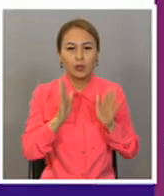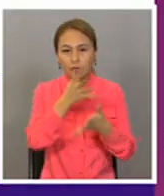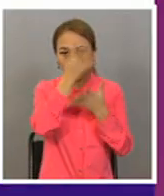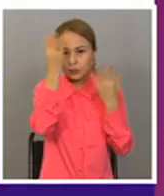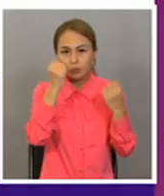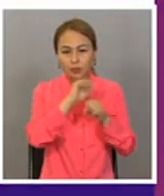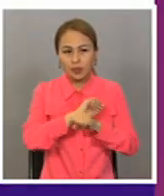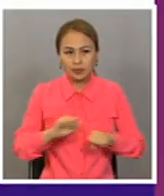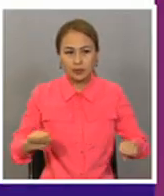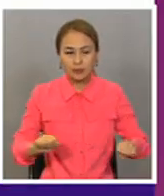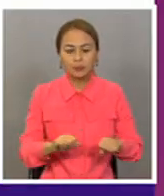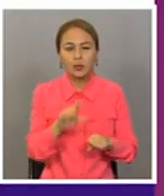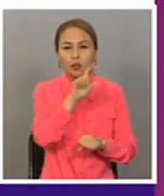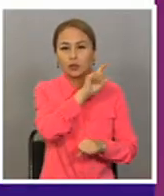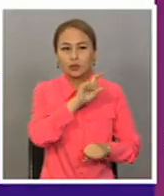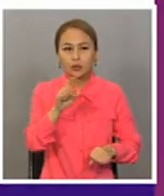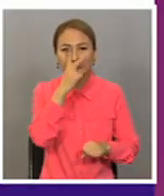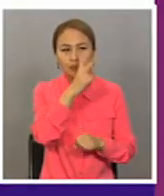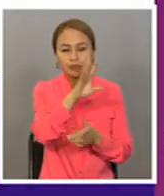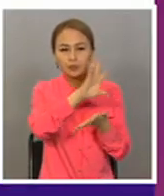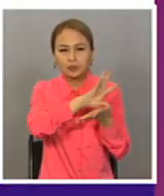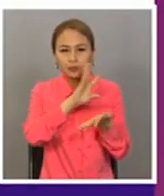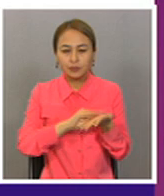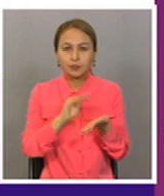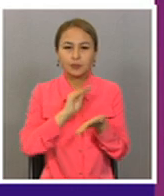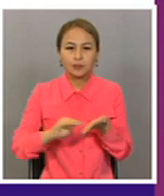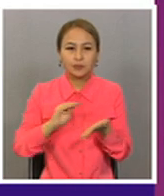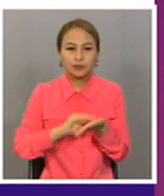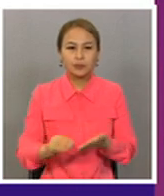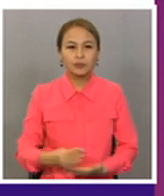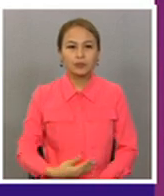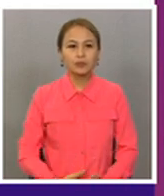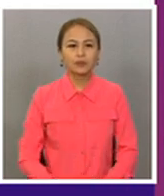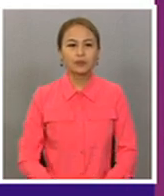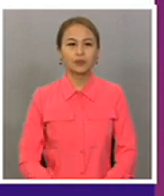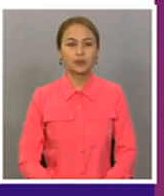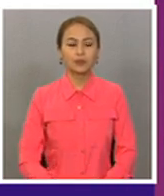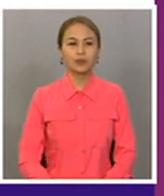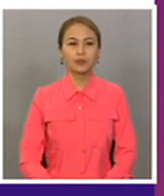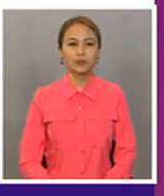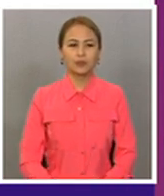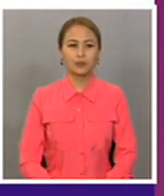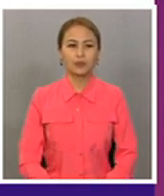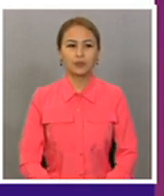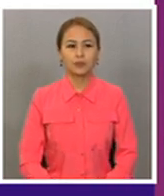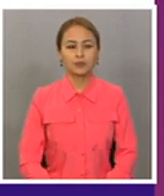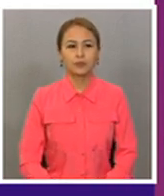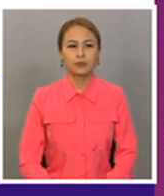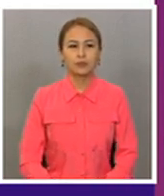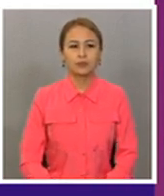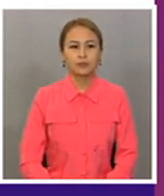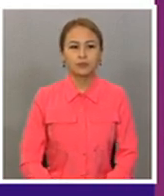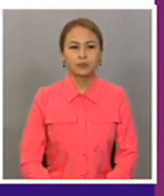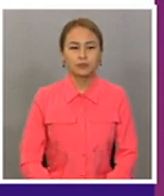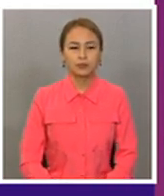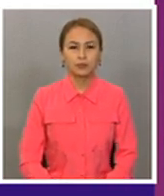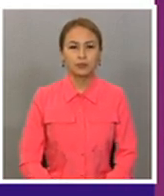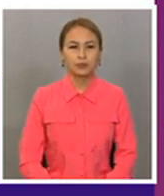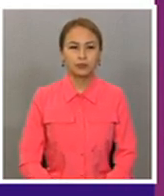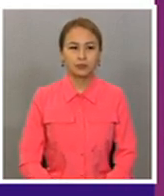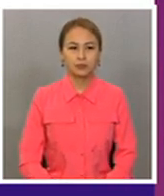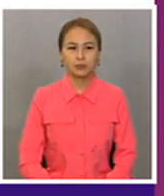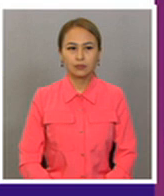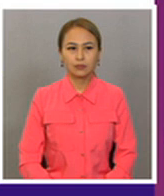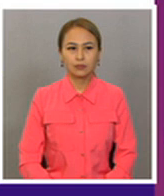ұмытпаңдар. Үлкен жолдың ортасынан сәл төмен қаламды қоямыз. Солдан оңға қарай доға сызықты үлкен